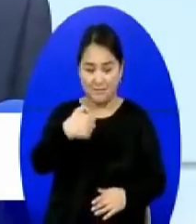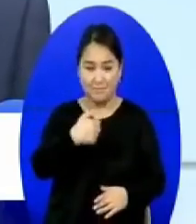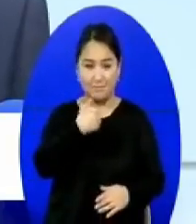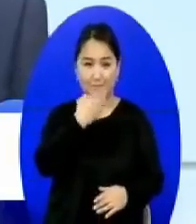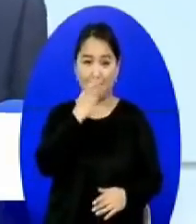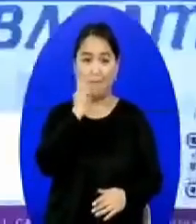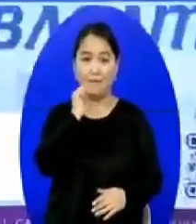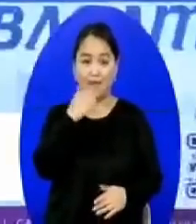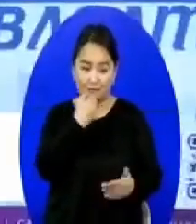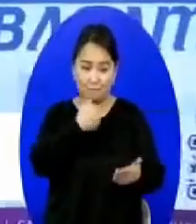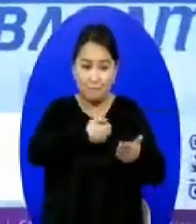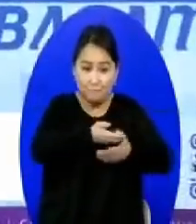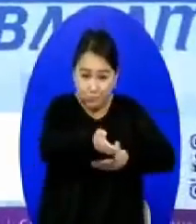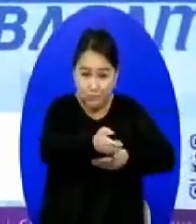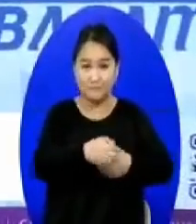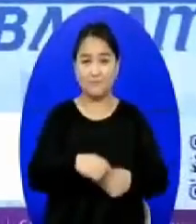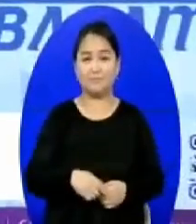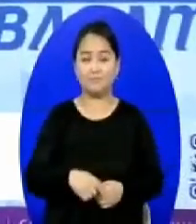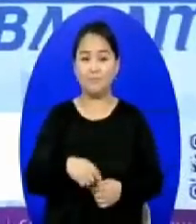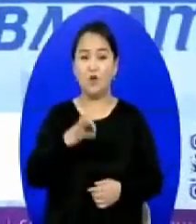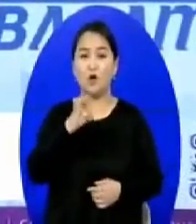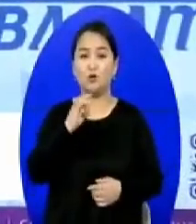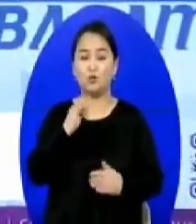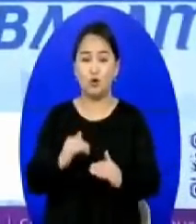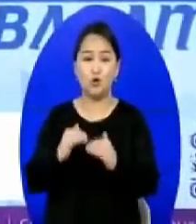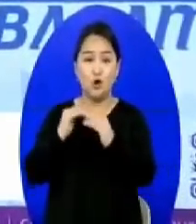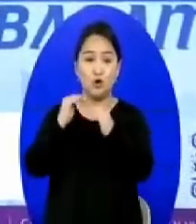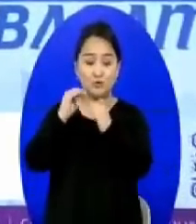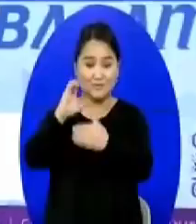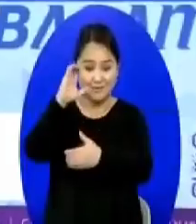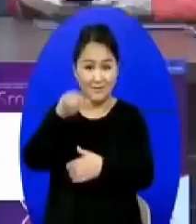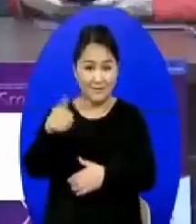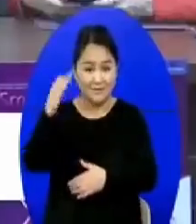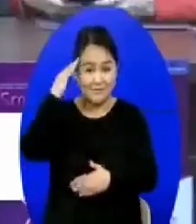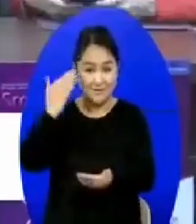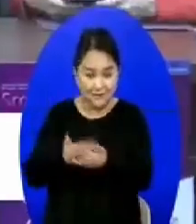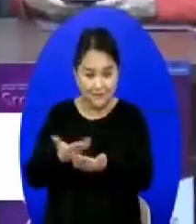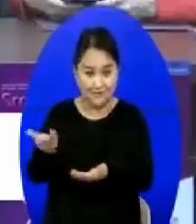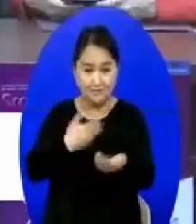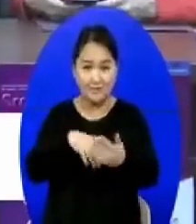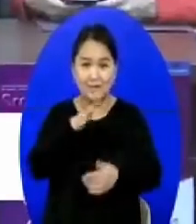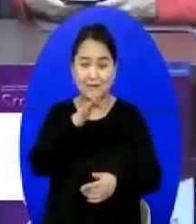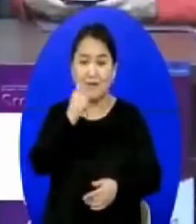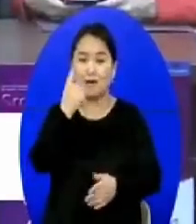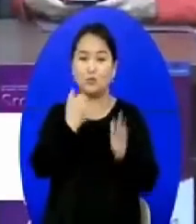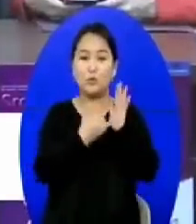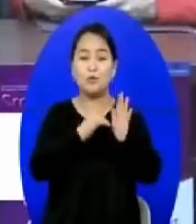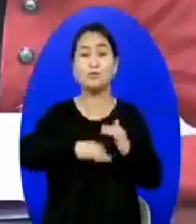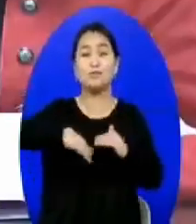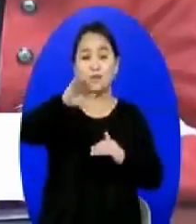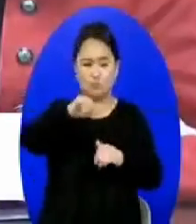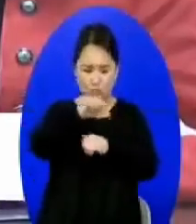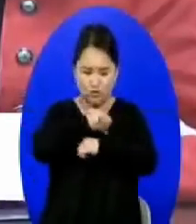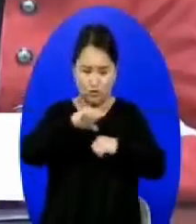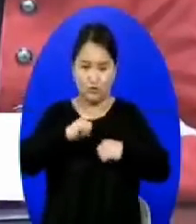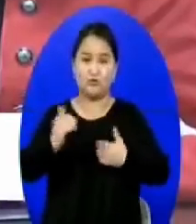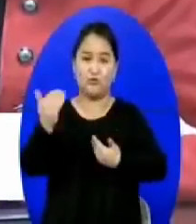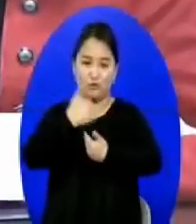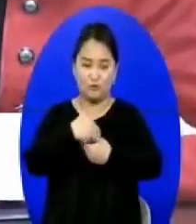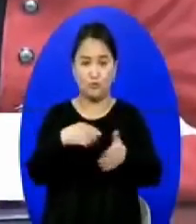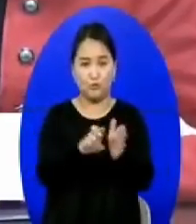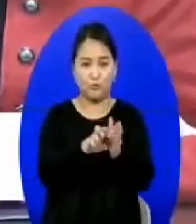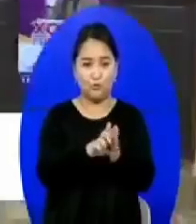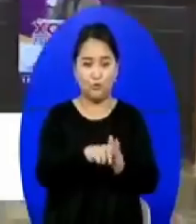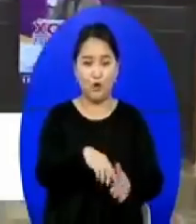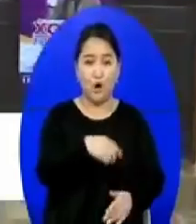баталгаажуулаад илгээх хэрэгтэй. Орон нутгийн хөгжлийн цахим санал хураалтанд насанд хүрсэн иргэн бүр хамрагдах боломжтой. Санал асуулга ирэх 4-р